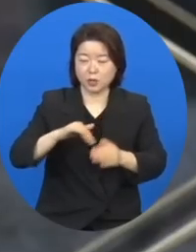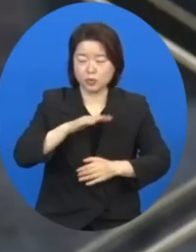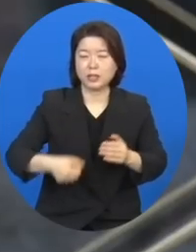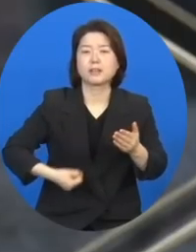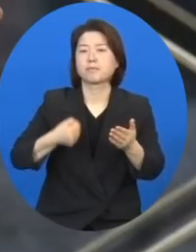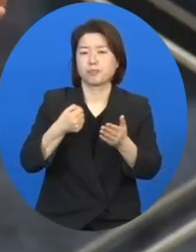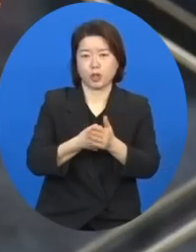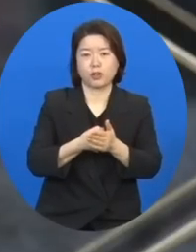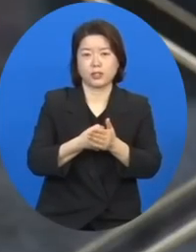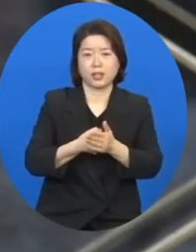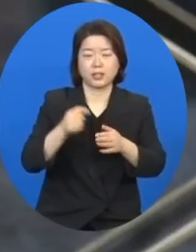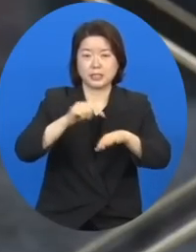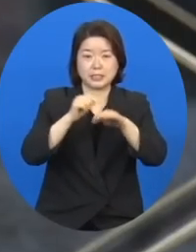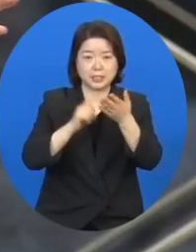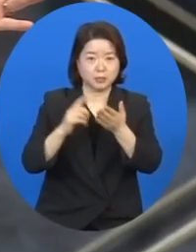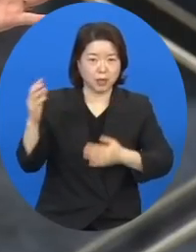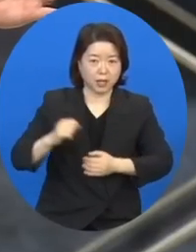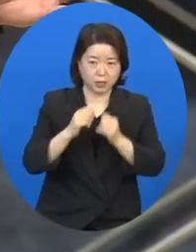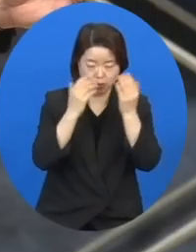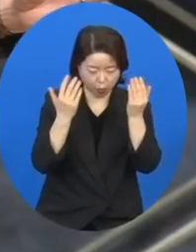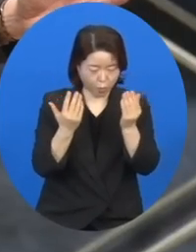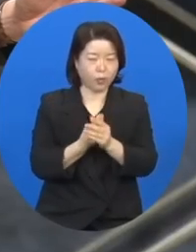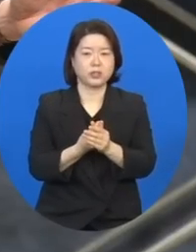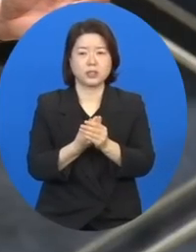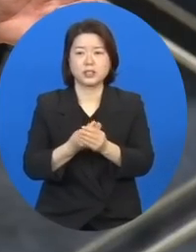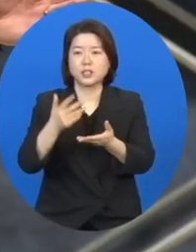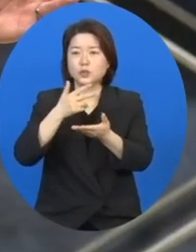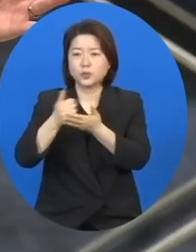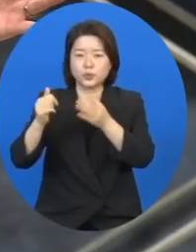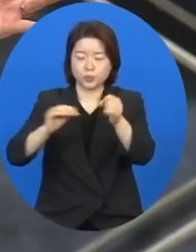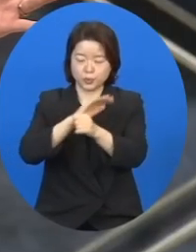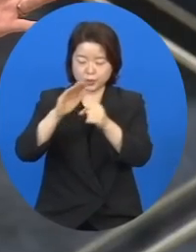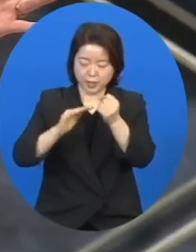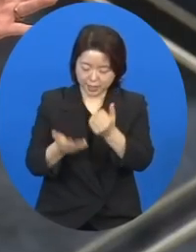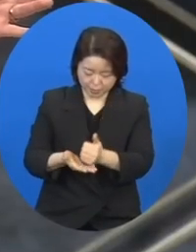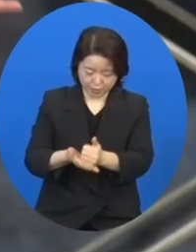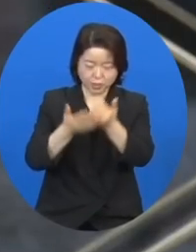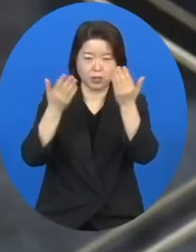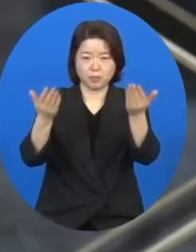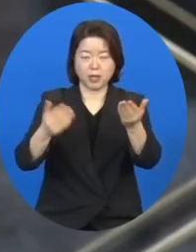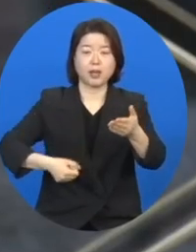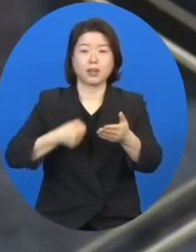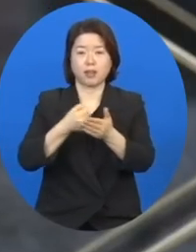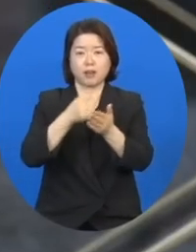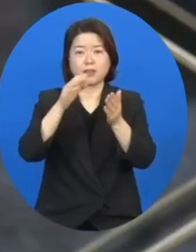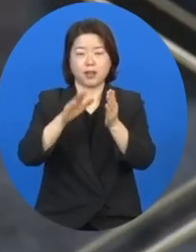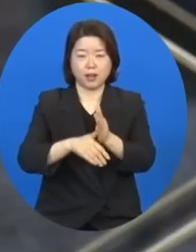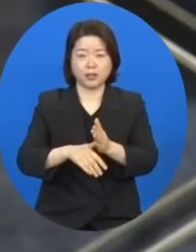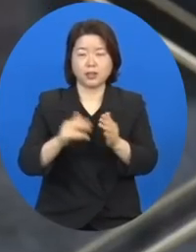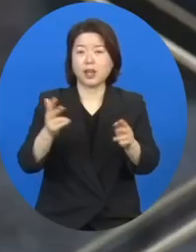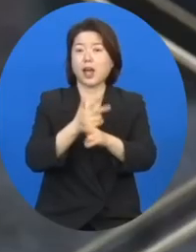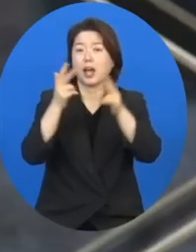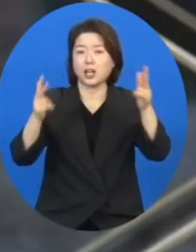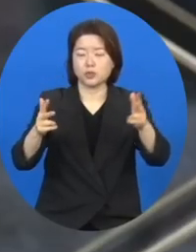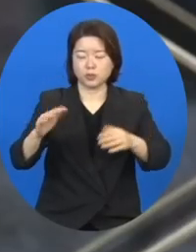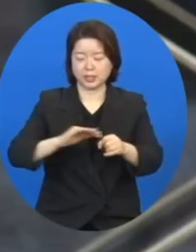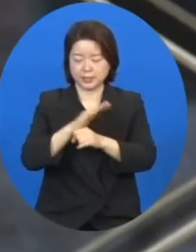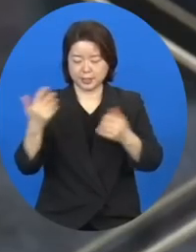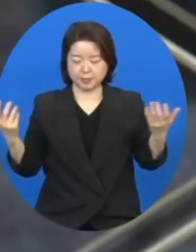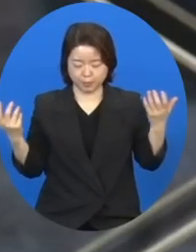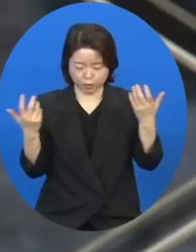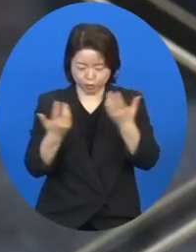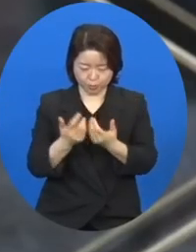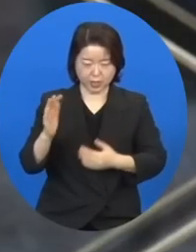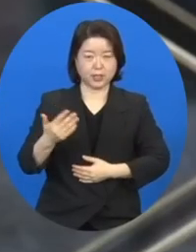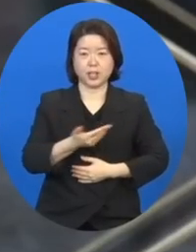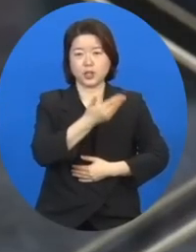결단함으로 그 마음으로 온전히 주여 주를 사랑하며 섬기겠습니다 결단하실 때 이번 한 주간 그 사랑으로 충만케 되어지는 여러분들